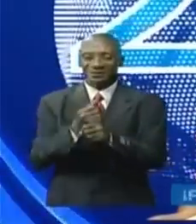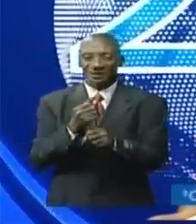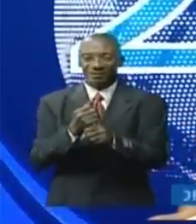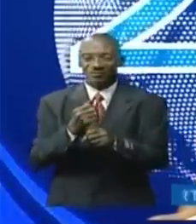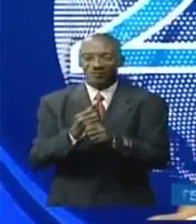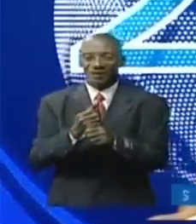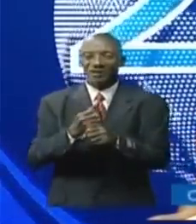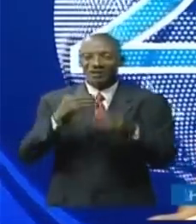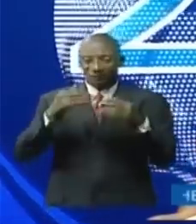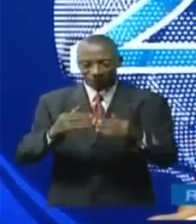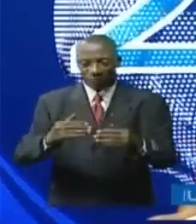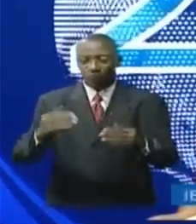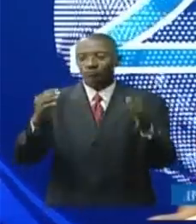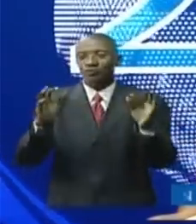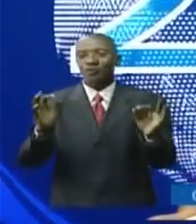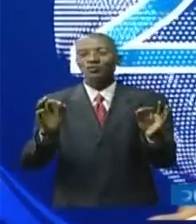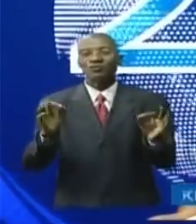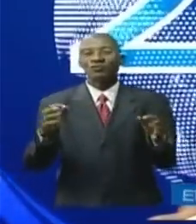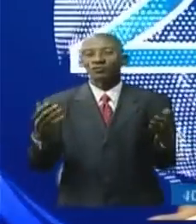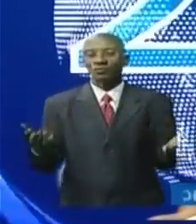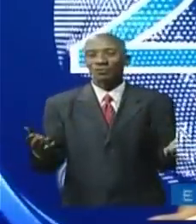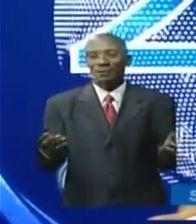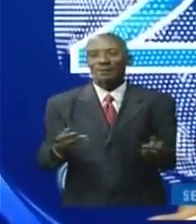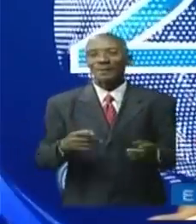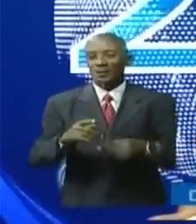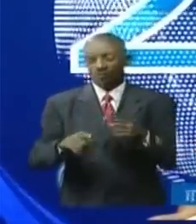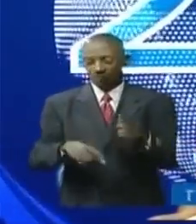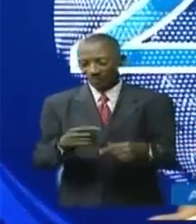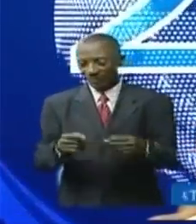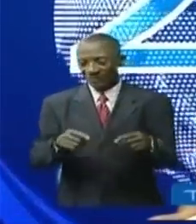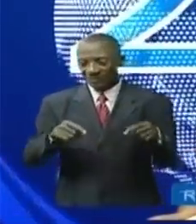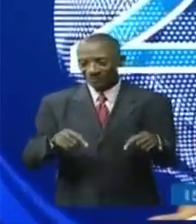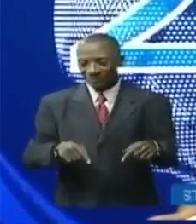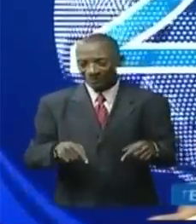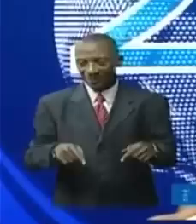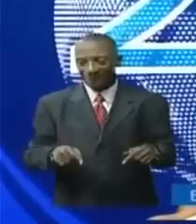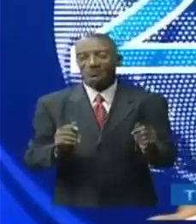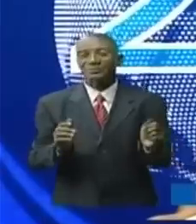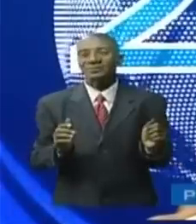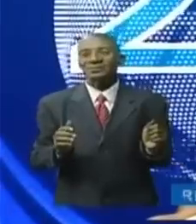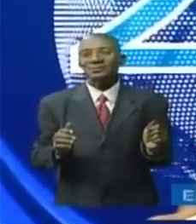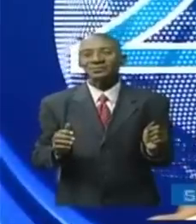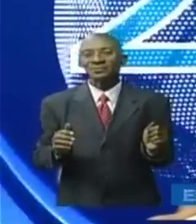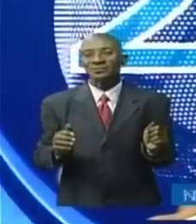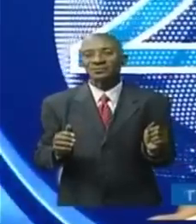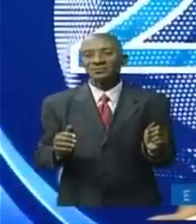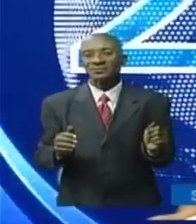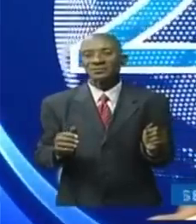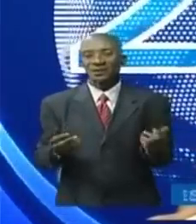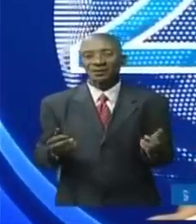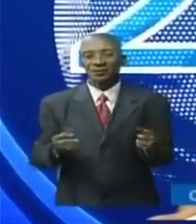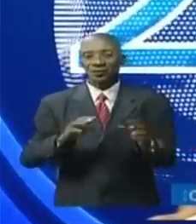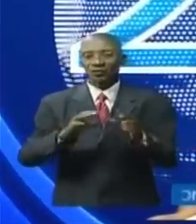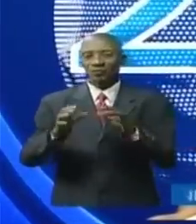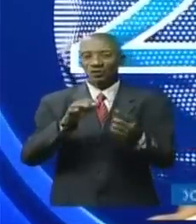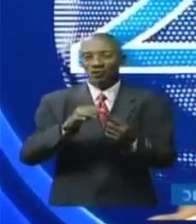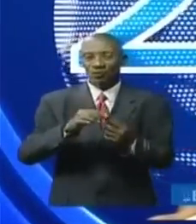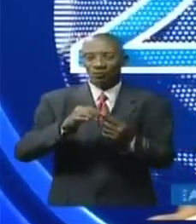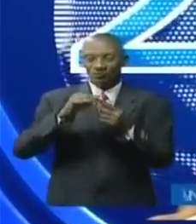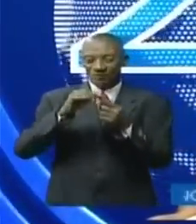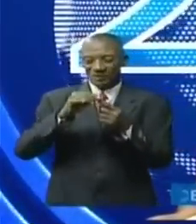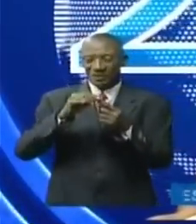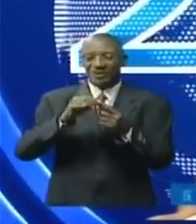du 20 juin 2022. À cet effet, il leur est substitué le comité d'administration